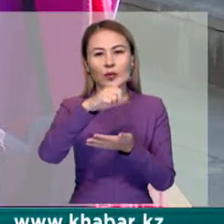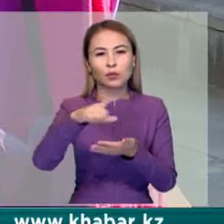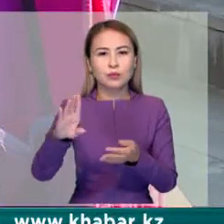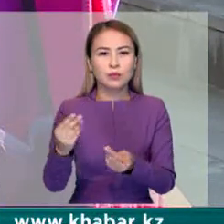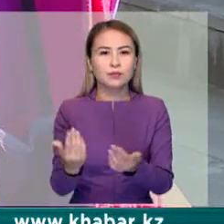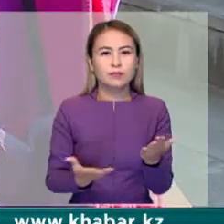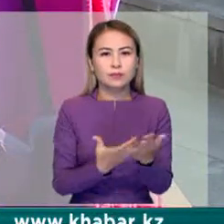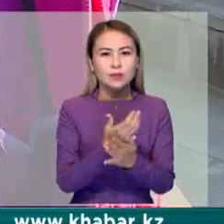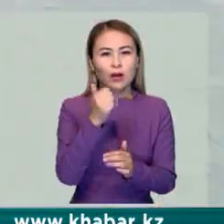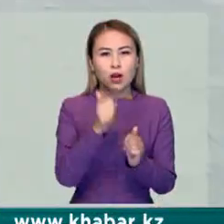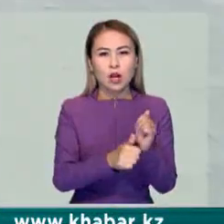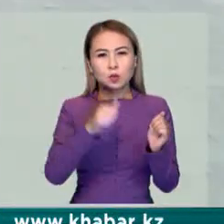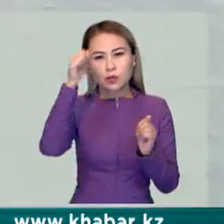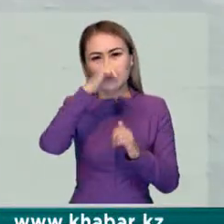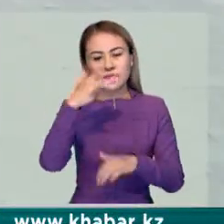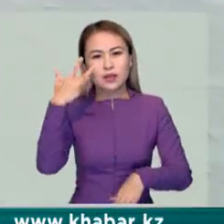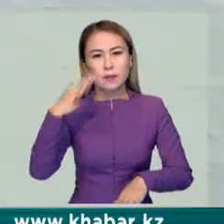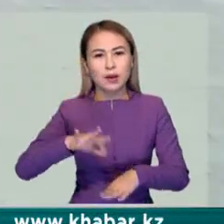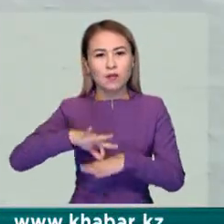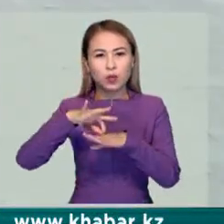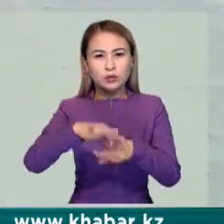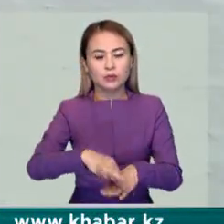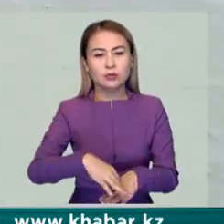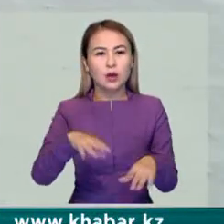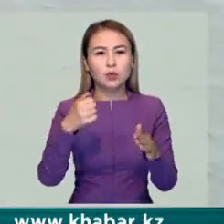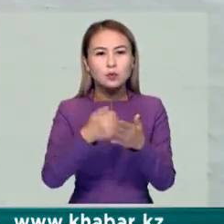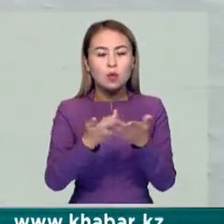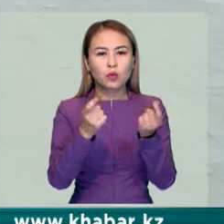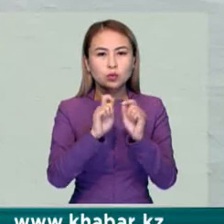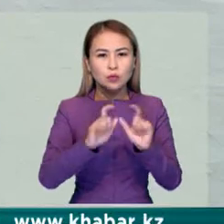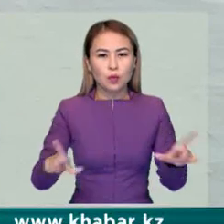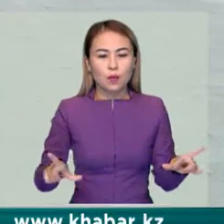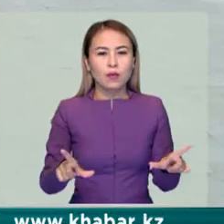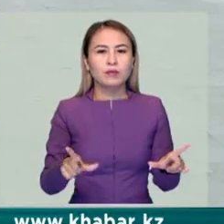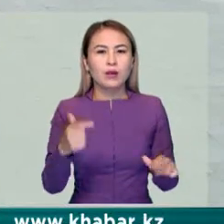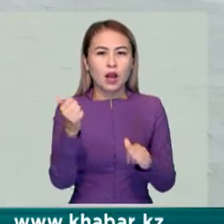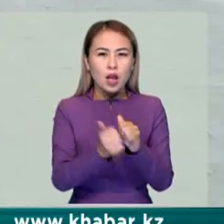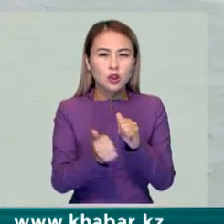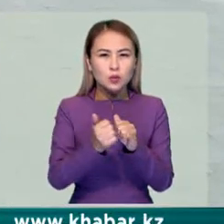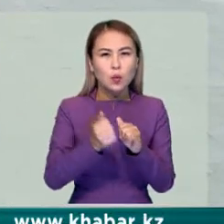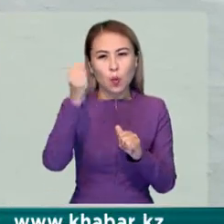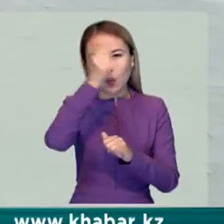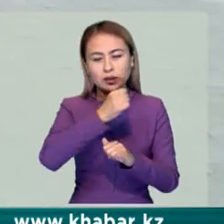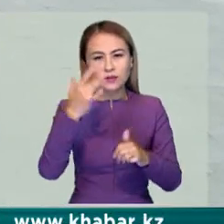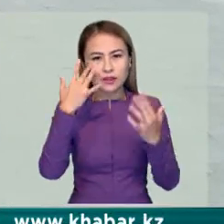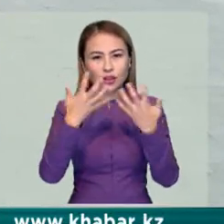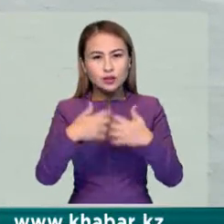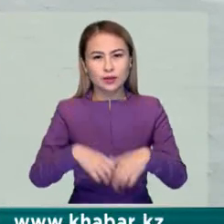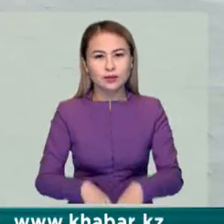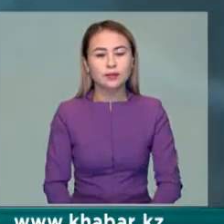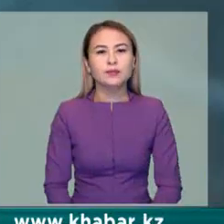Бұл шаралар жыл сайын өткізіледі, яғни мектепке жол акциясы да, жаңа қайырымдылық акциялары да жыл сайын осылай біздің облыста жүргізіледі.